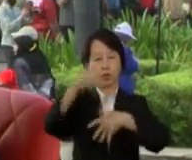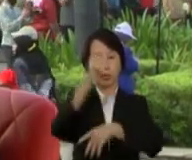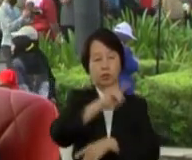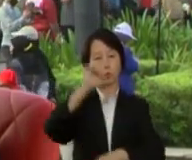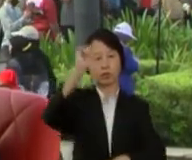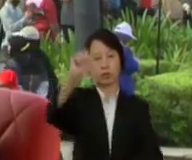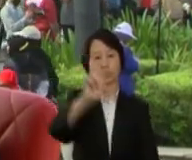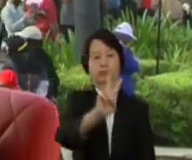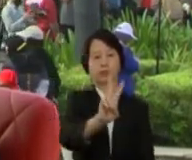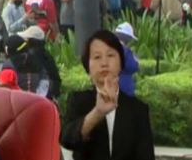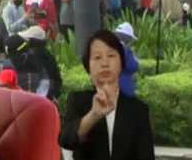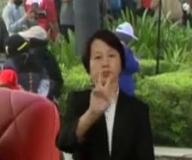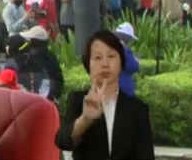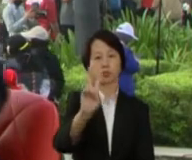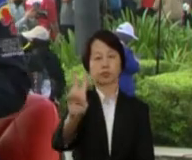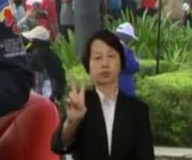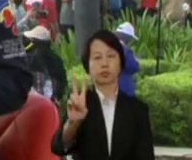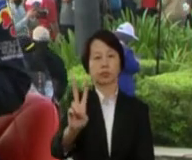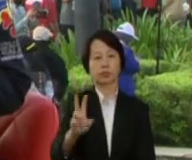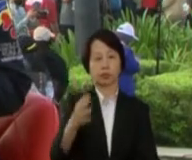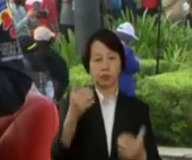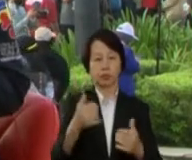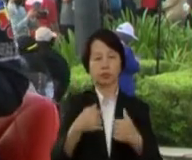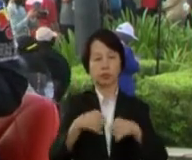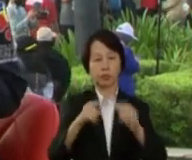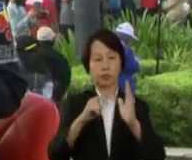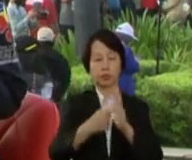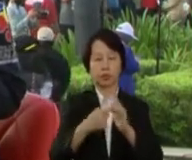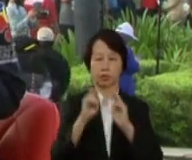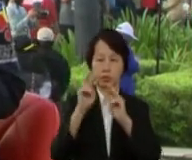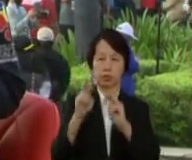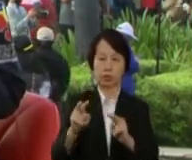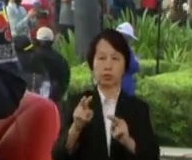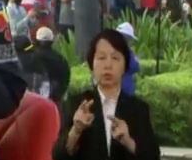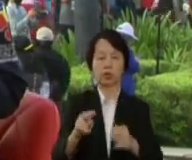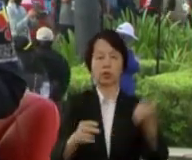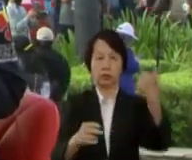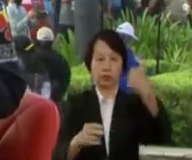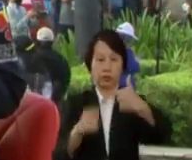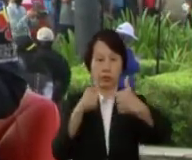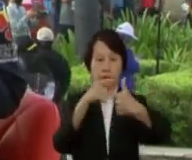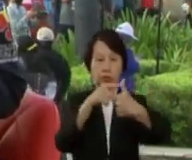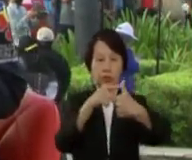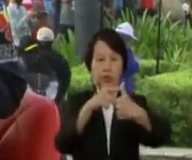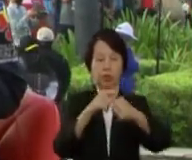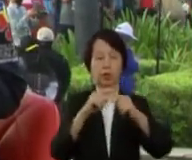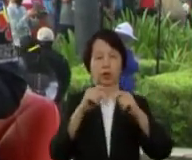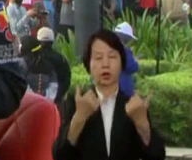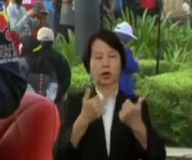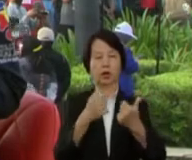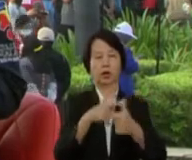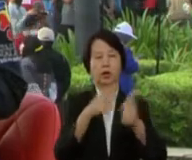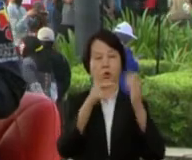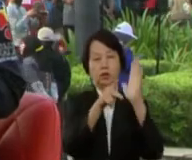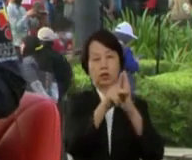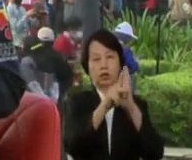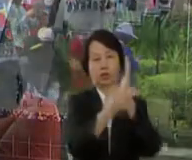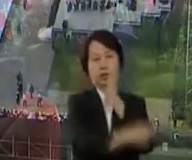Kebangsaan 2022 ini. Terus kita mulakan dengan menyaksikan komponen pertama, iaitu komponen